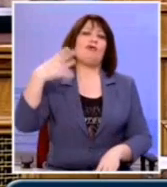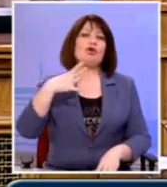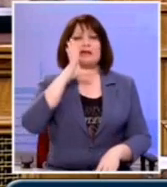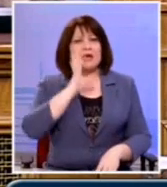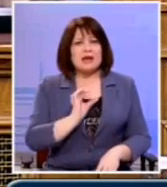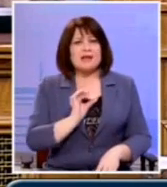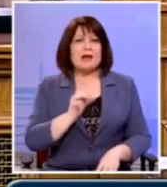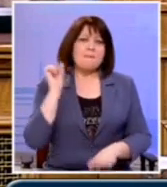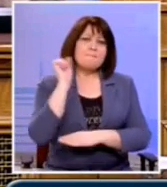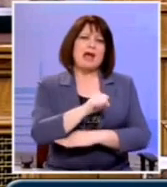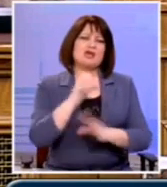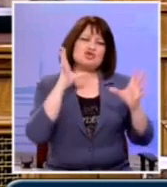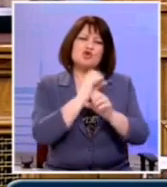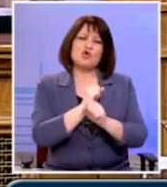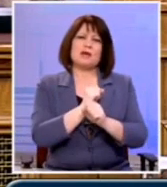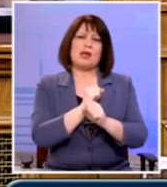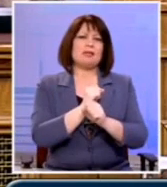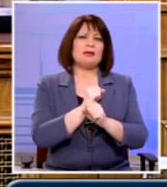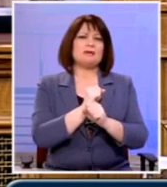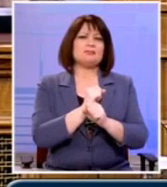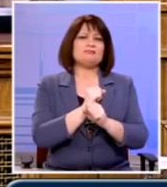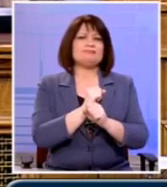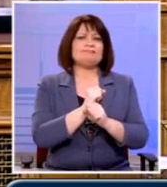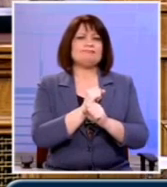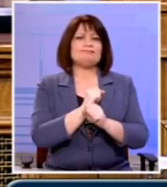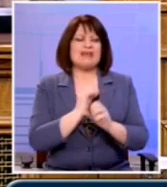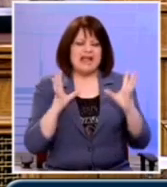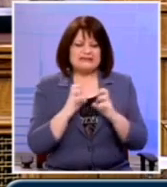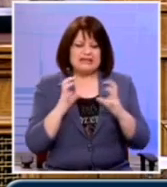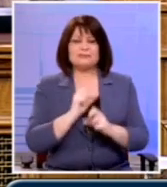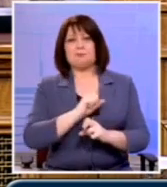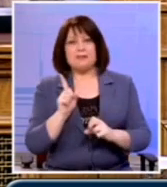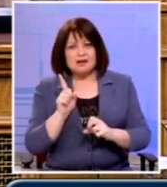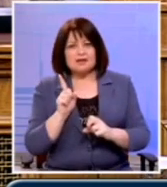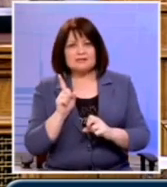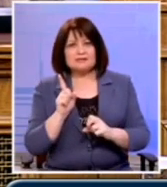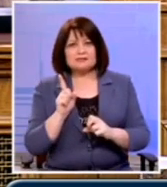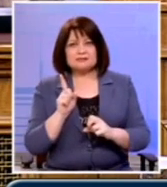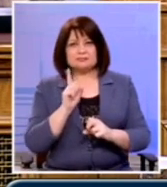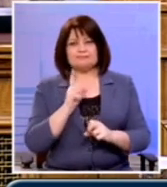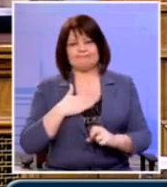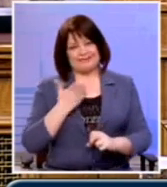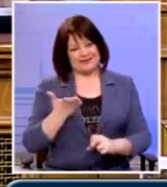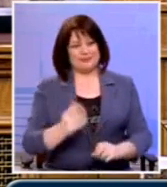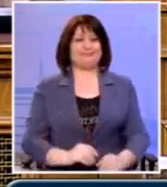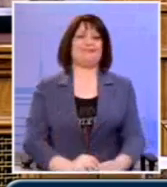διώξει το σκοτάδι της διχόνοιας μεταξύ λαών και εντός λαών. Ευχαριστώ πολύ.